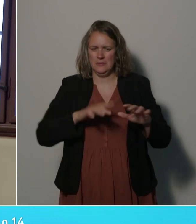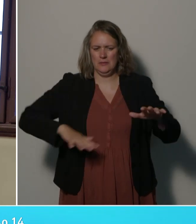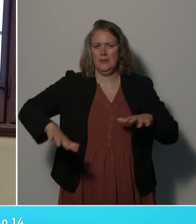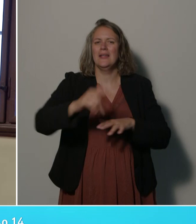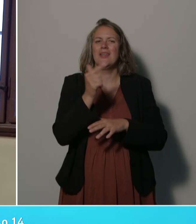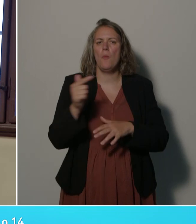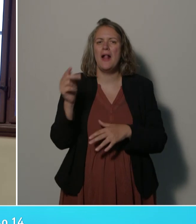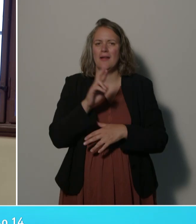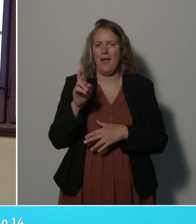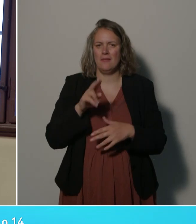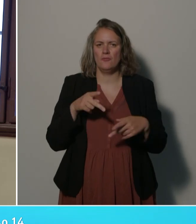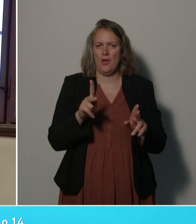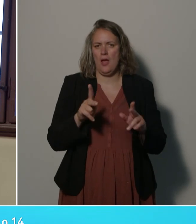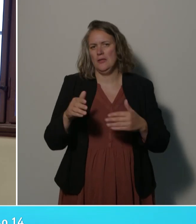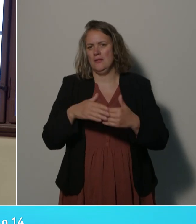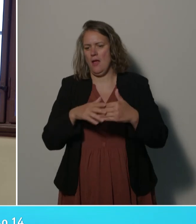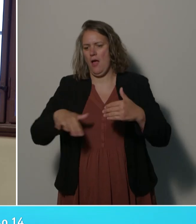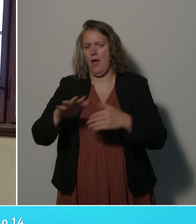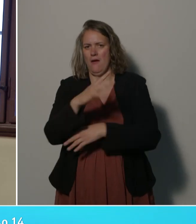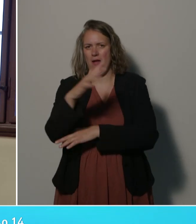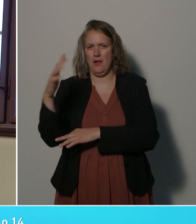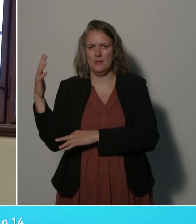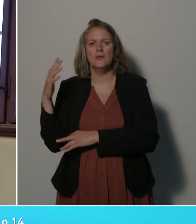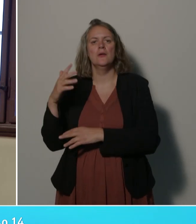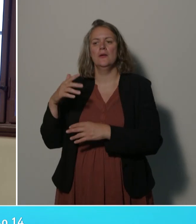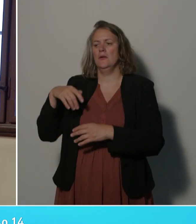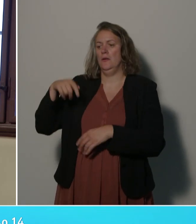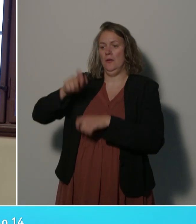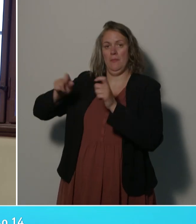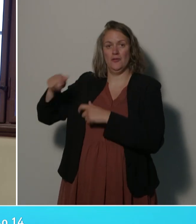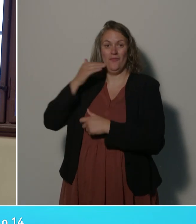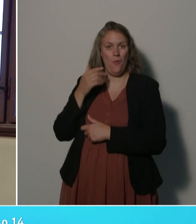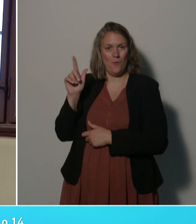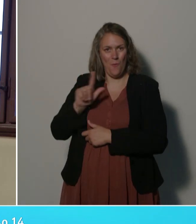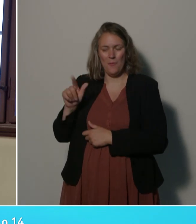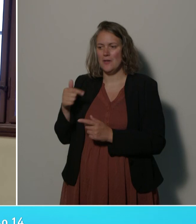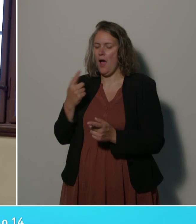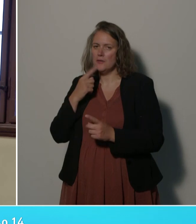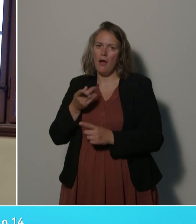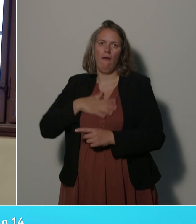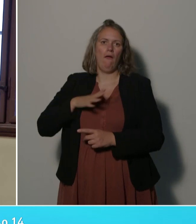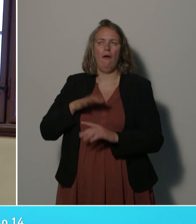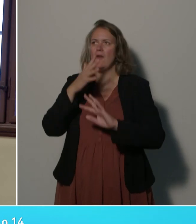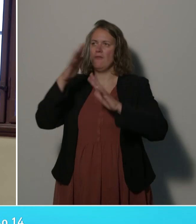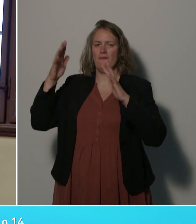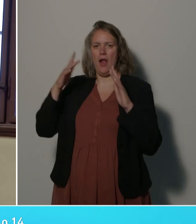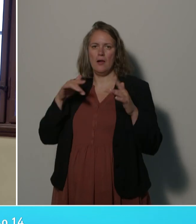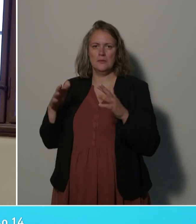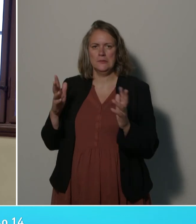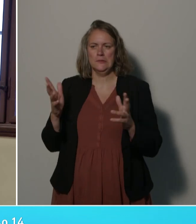die auch von den Bürgerinnen und Bürgern in Lobeda sehr geschätzt wird. Der